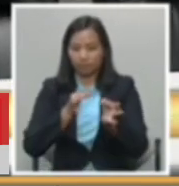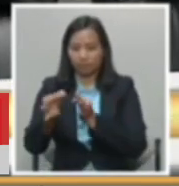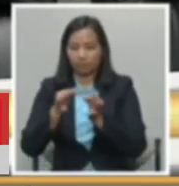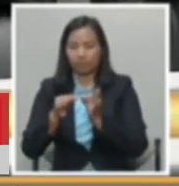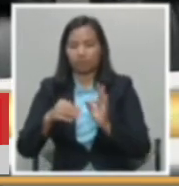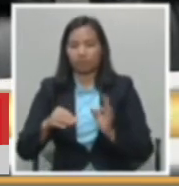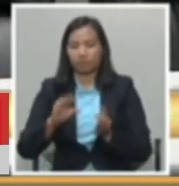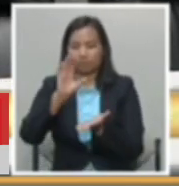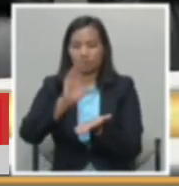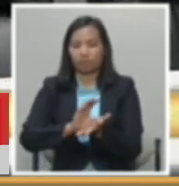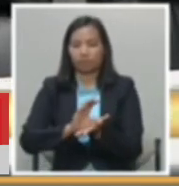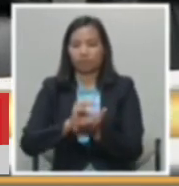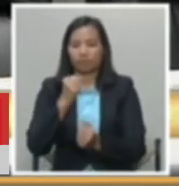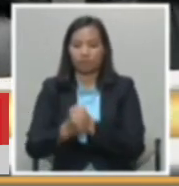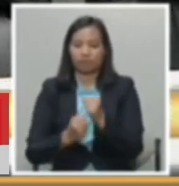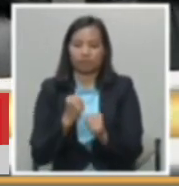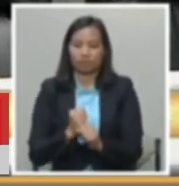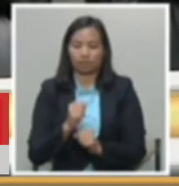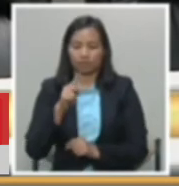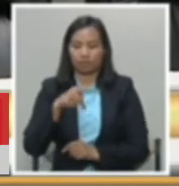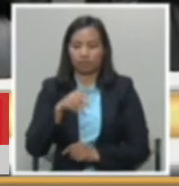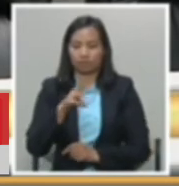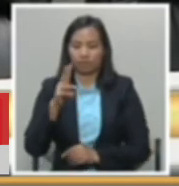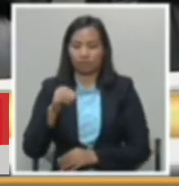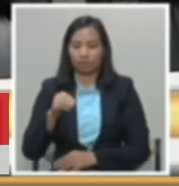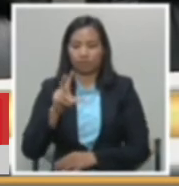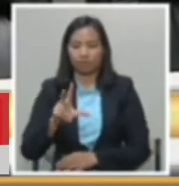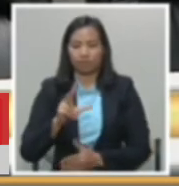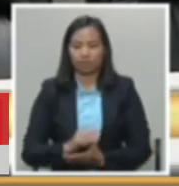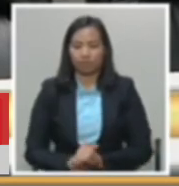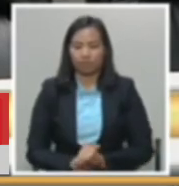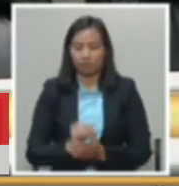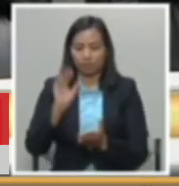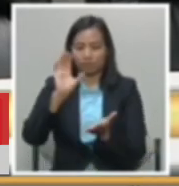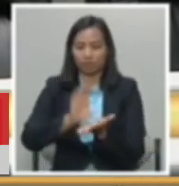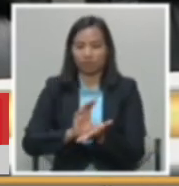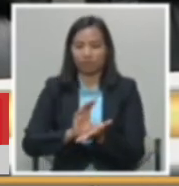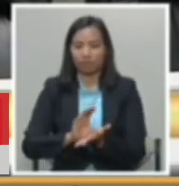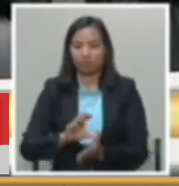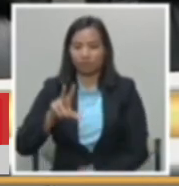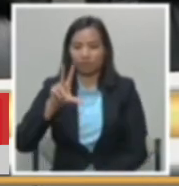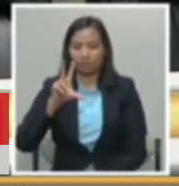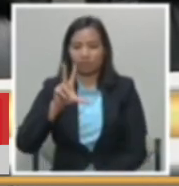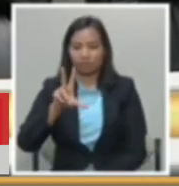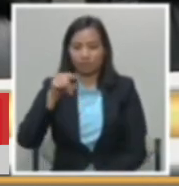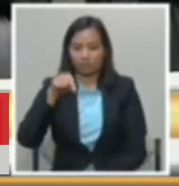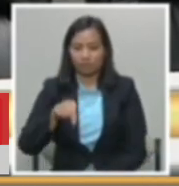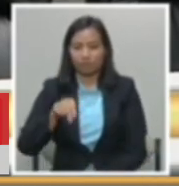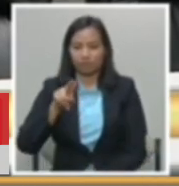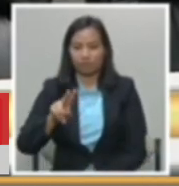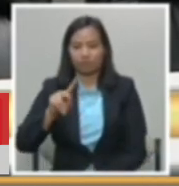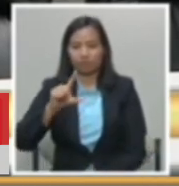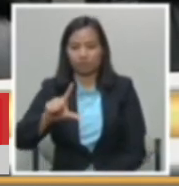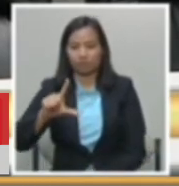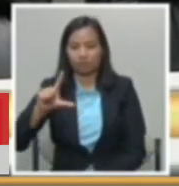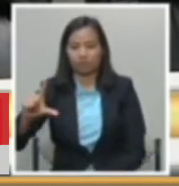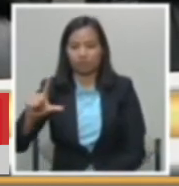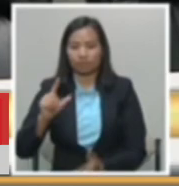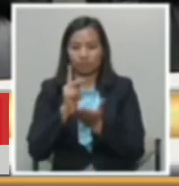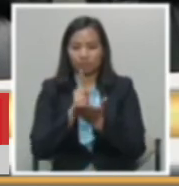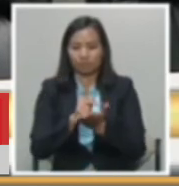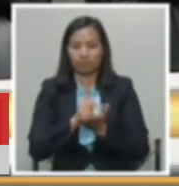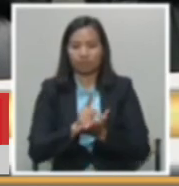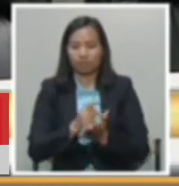าณปี2563วงเงิน 3.2 ล้านล้านบาทเป็นเงินกู้หรือเงินข